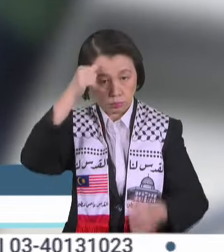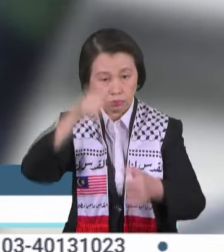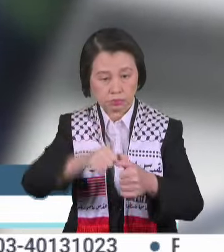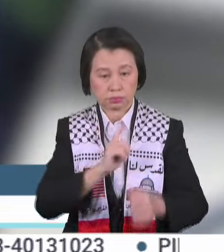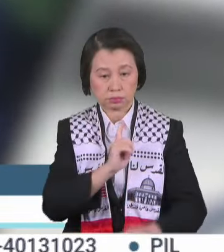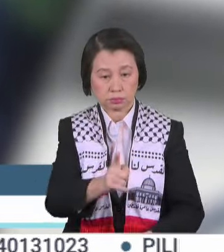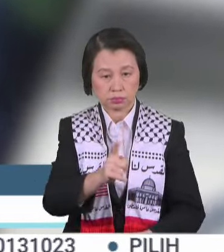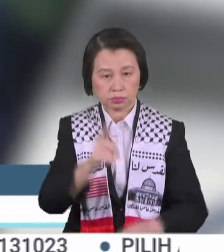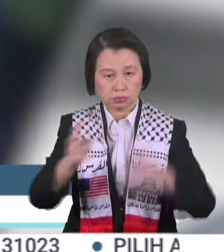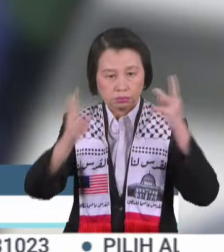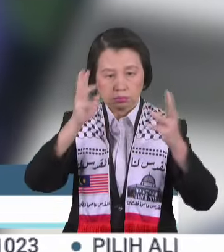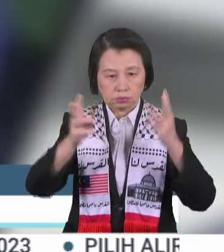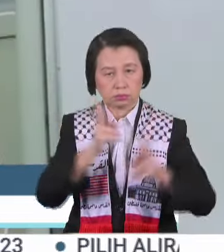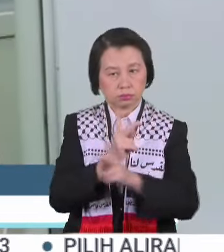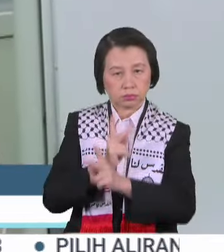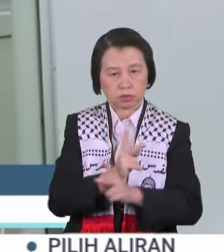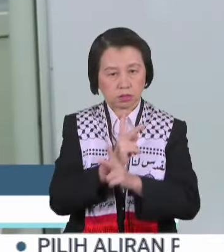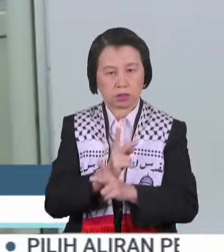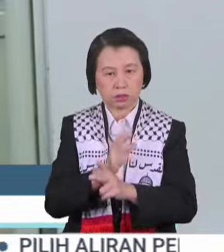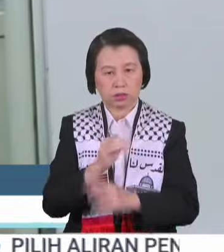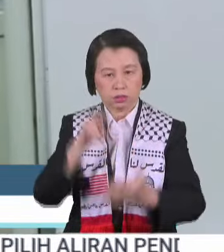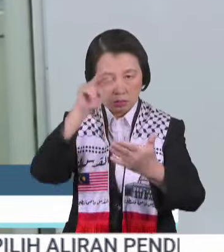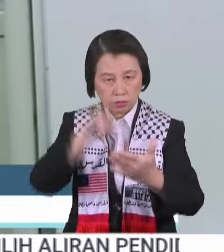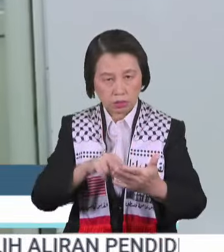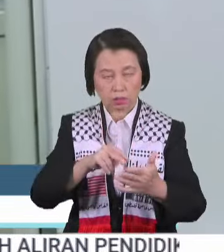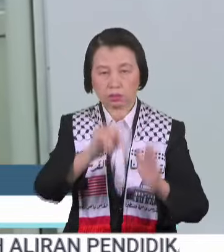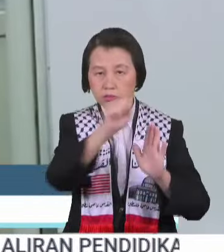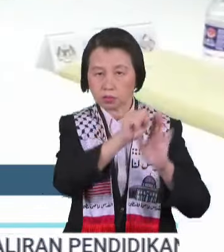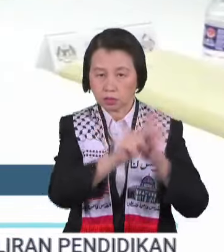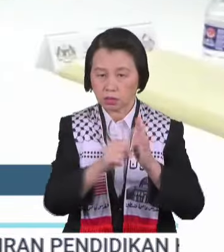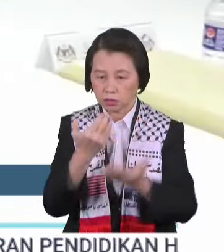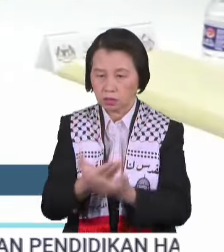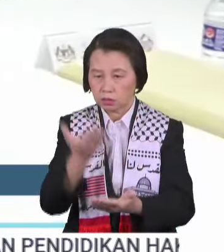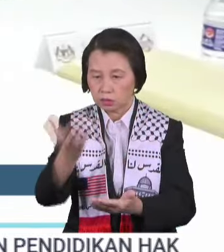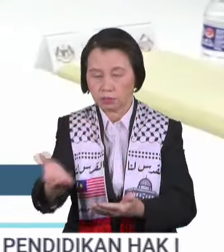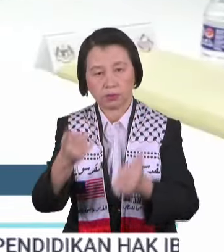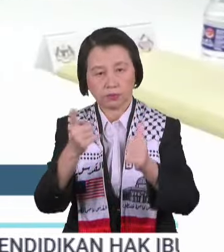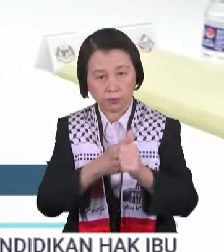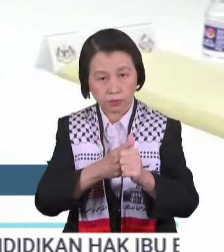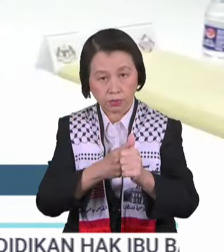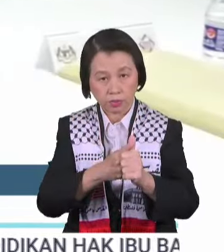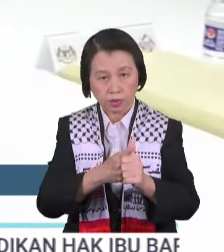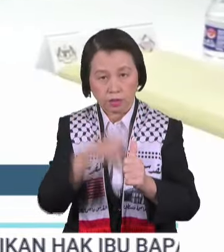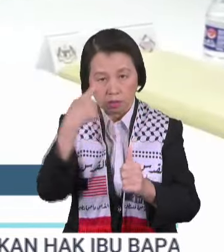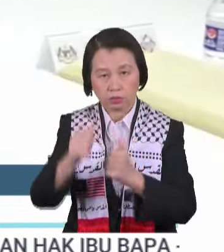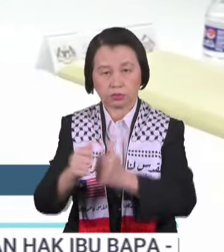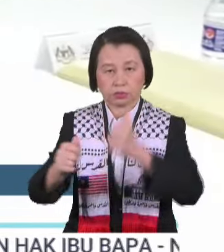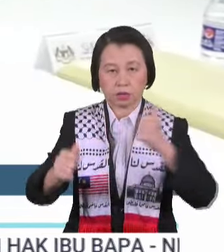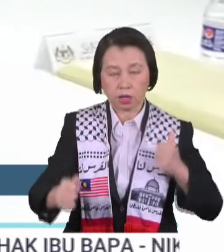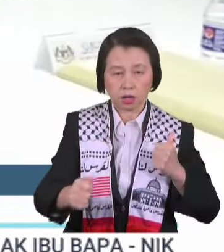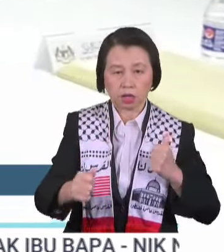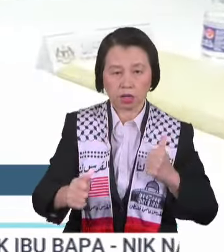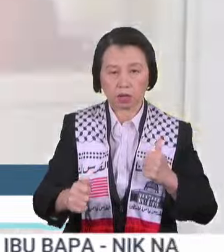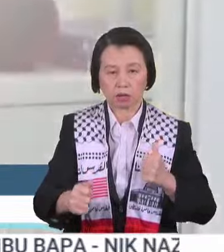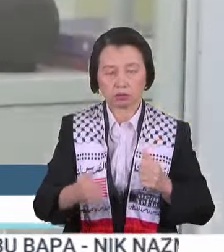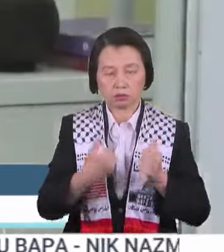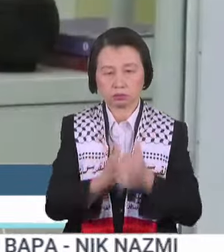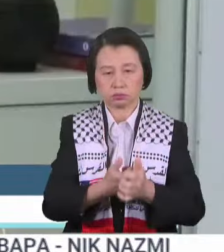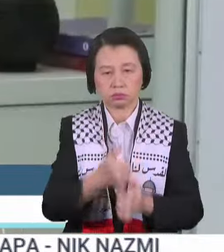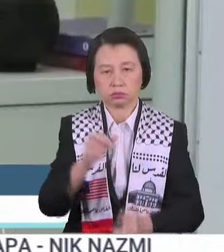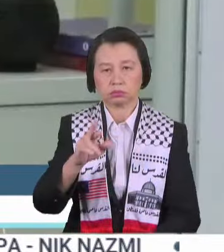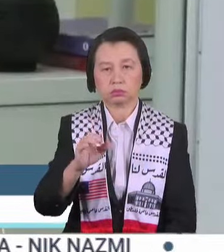Islam berhati-hati dan memperhalusi terma dan syarat pembelian terlebih dahulu bagi mengelakkan berlakunya riba.